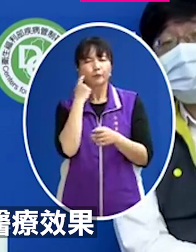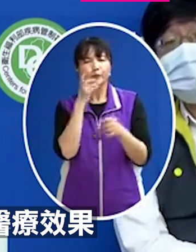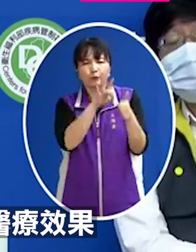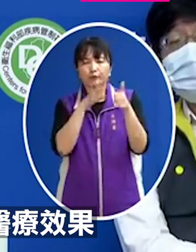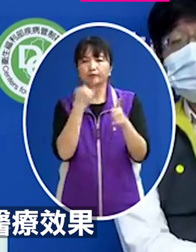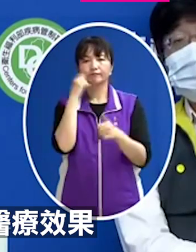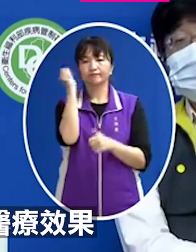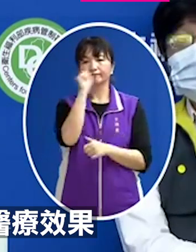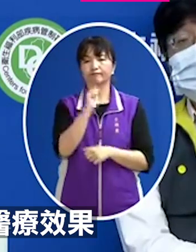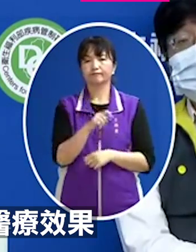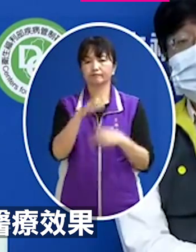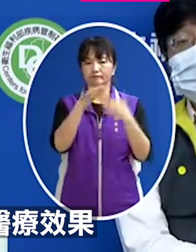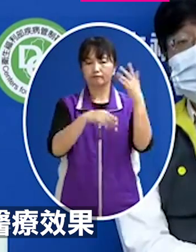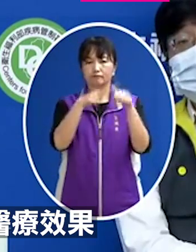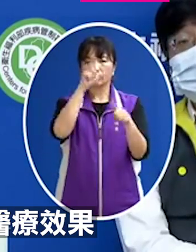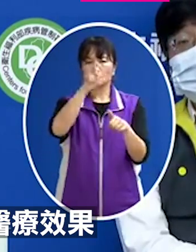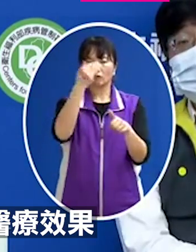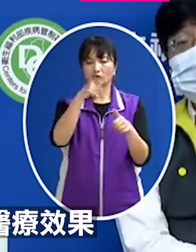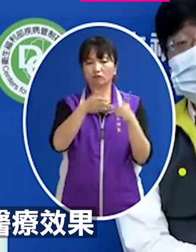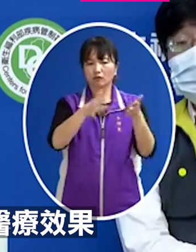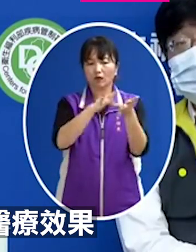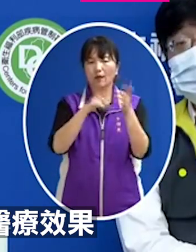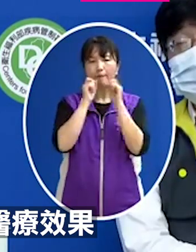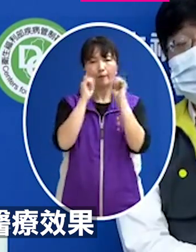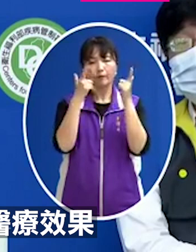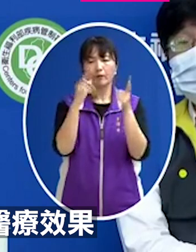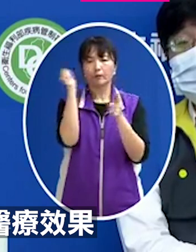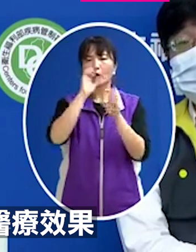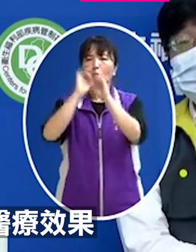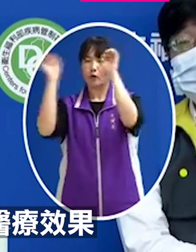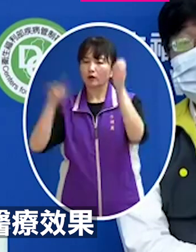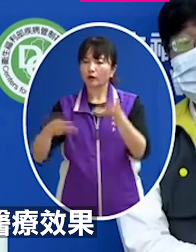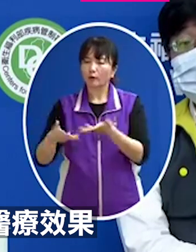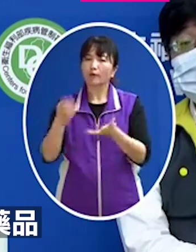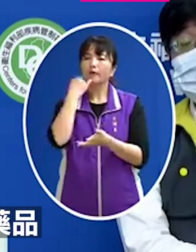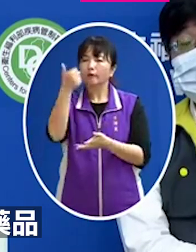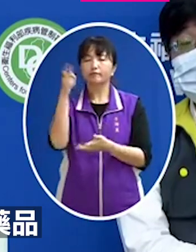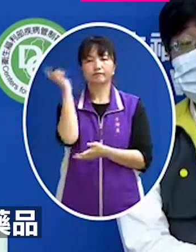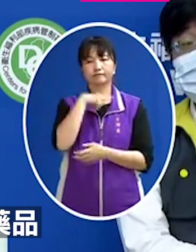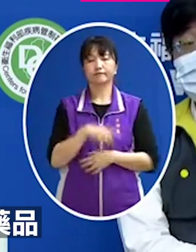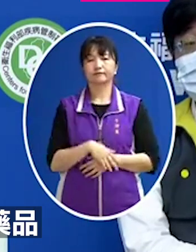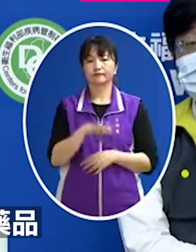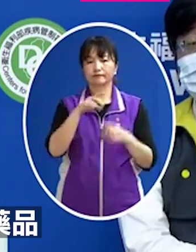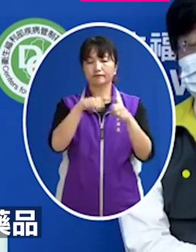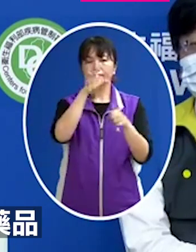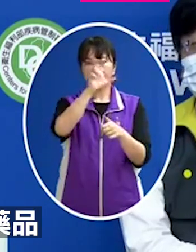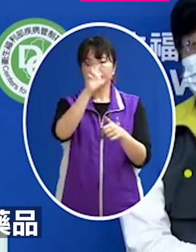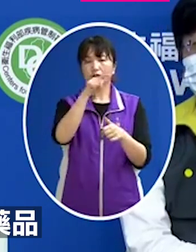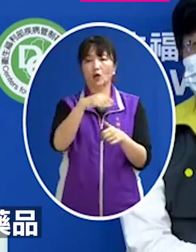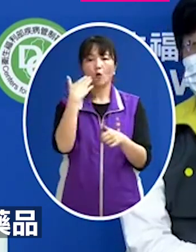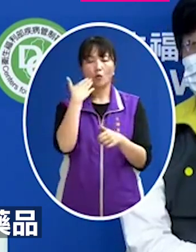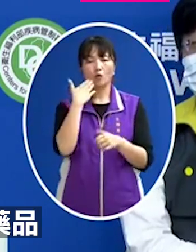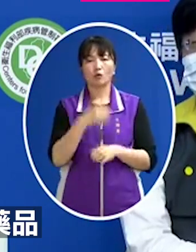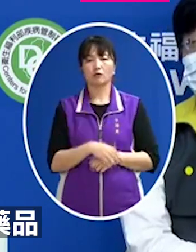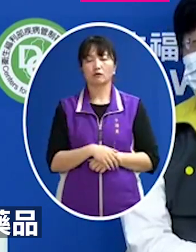哦，第69条就是不是药品。好，就不能宣称医疗效果。那第70条就是说，如果